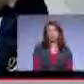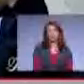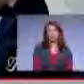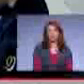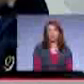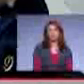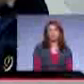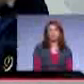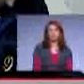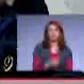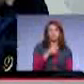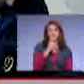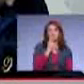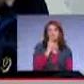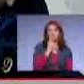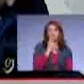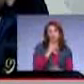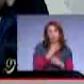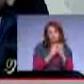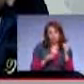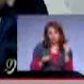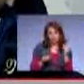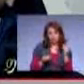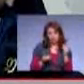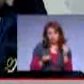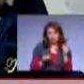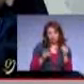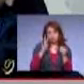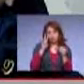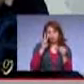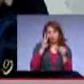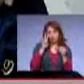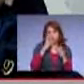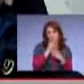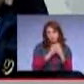كان ابني كان اتولد توأم،